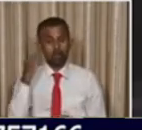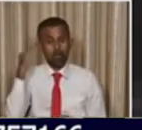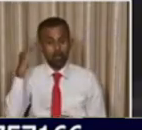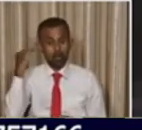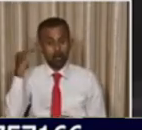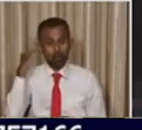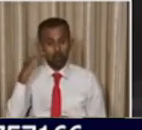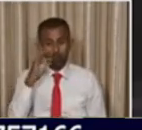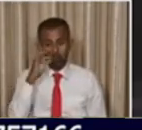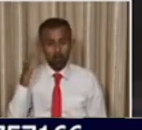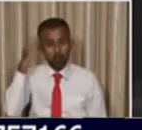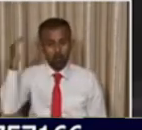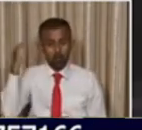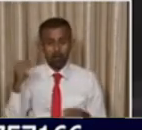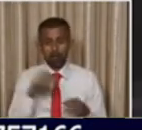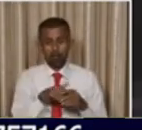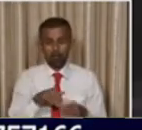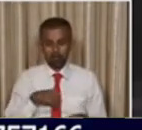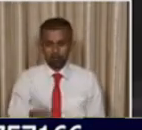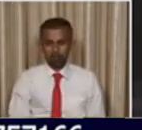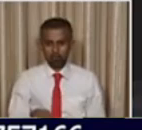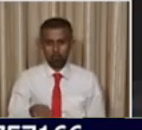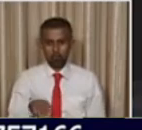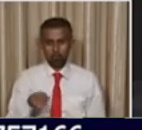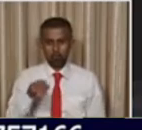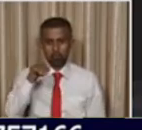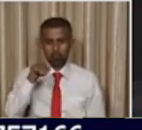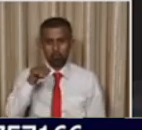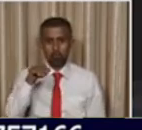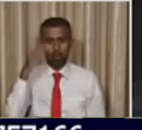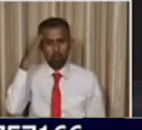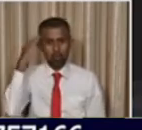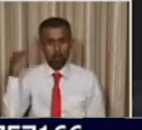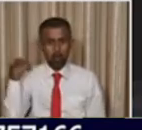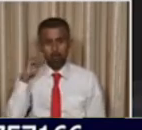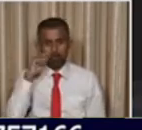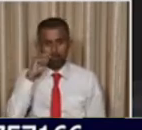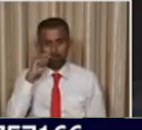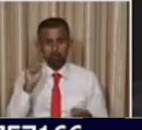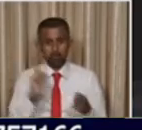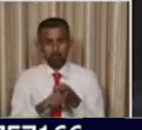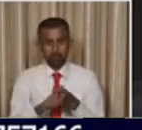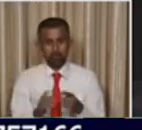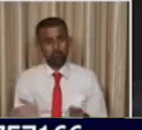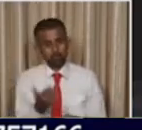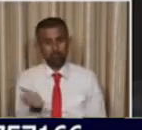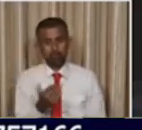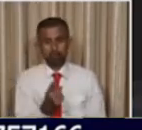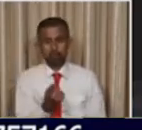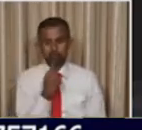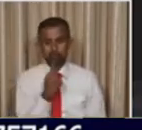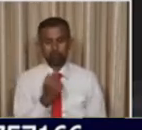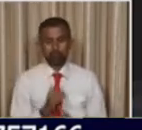நான் சிறுவனாக இருந்த காலத்திலே வந்து தாய் தந்தையர்களே நீங்கள் இயக்கத்துக்கு போங்கள் என்று சொல்லி அனுப்பி வைத்தார்கள். ஏனென்று சொன்னால் இந்த அகப்பட்டால் என்ன